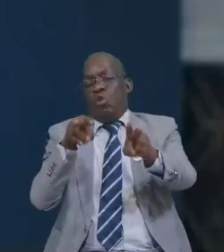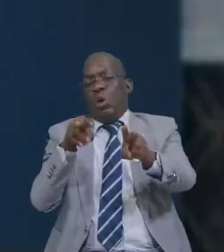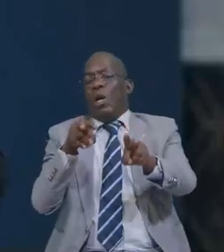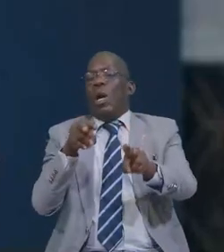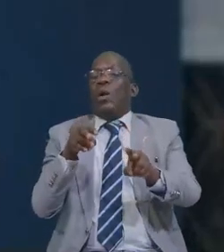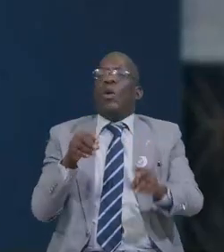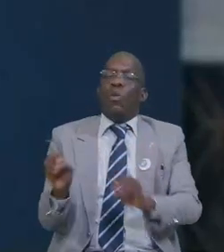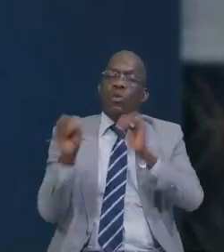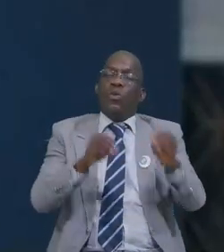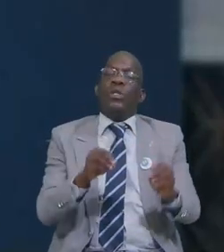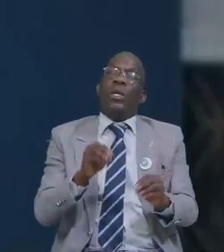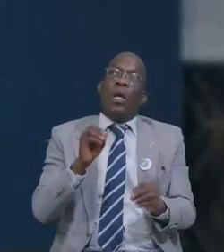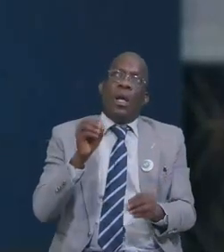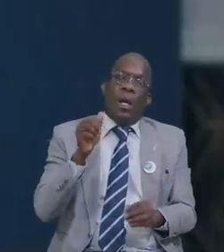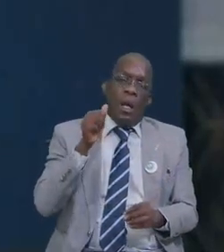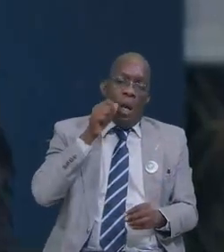focalisé, concentré sa foi.